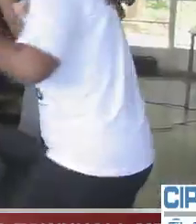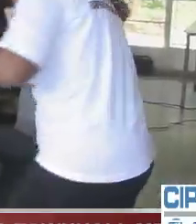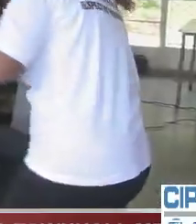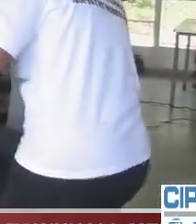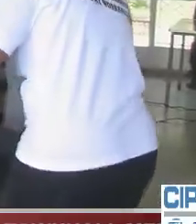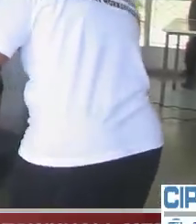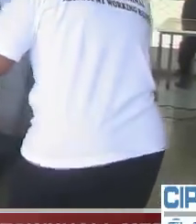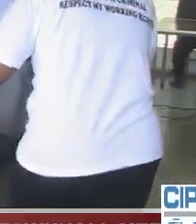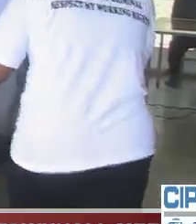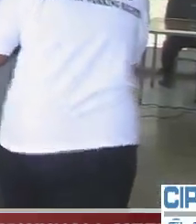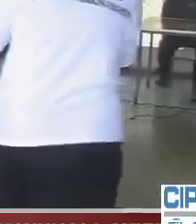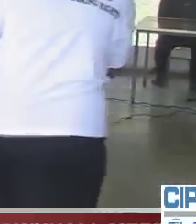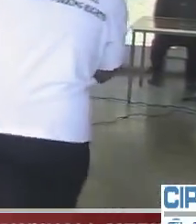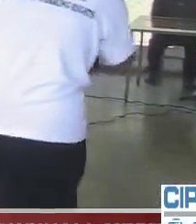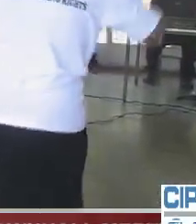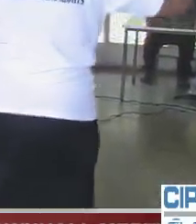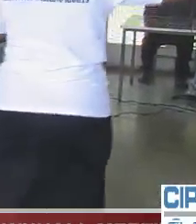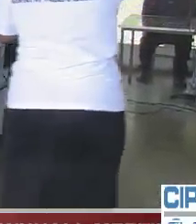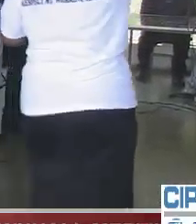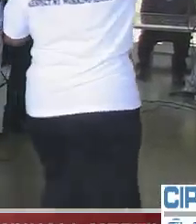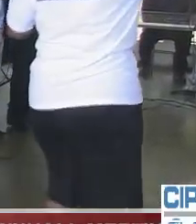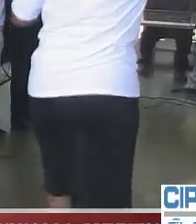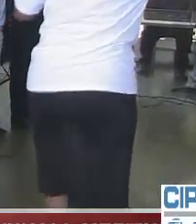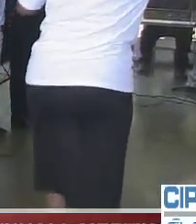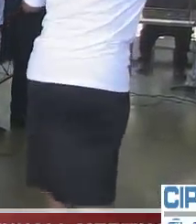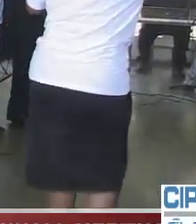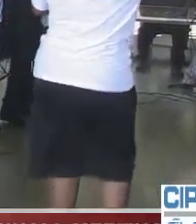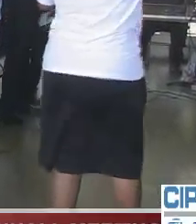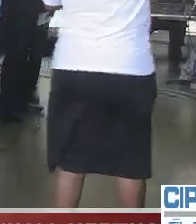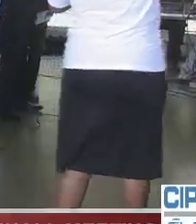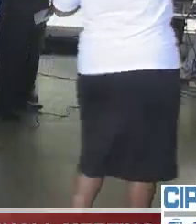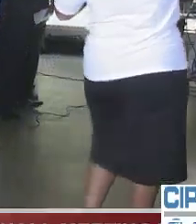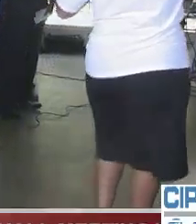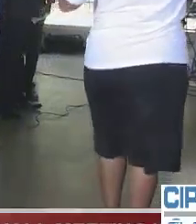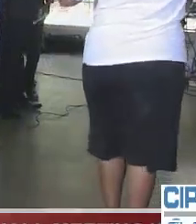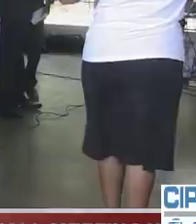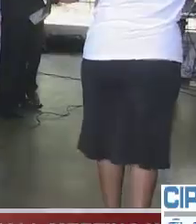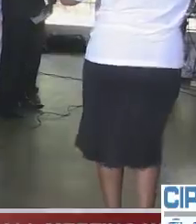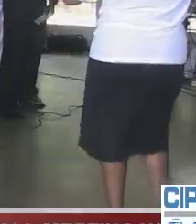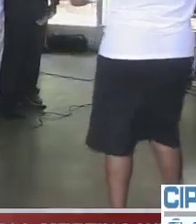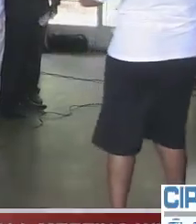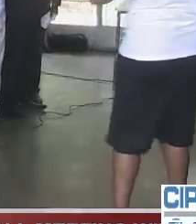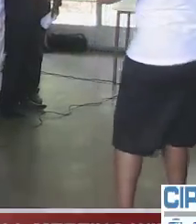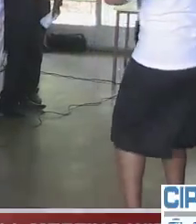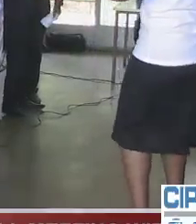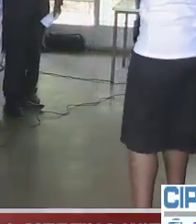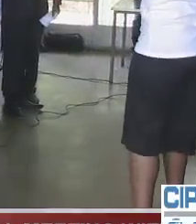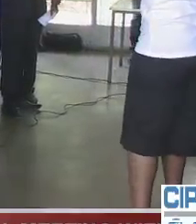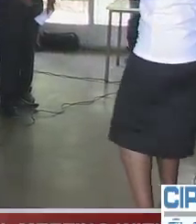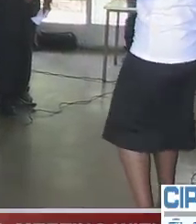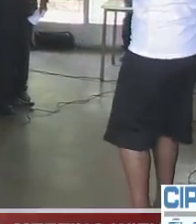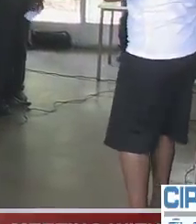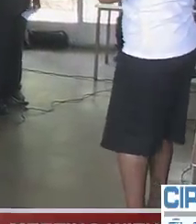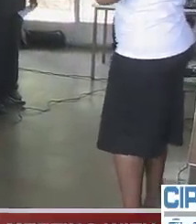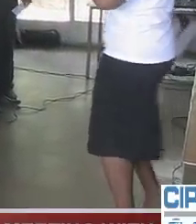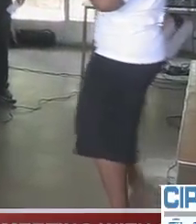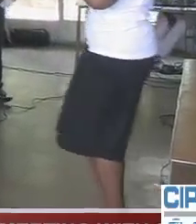mukara mama karara munozgi wane muyati